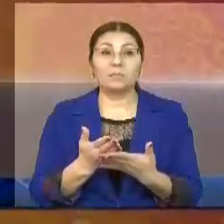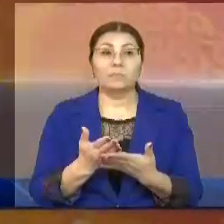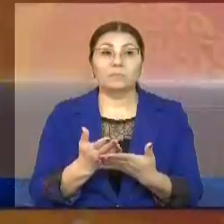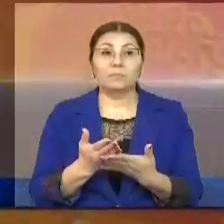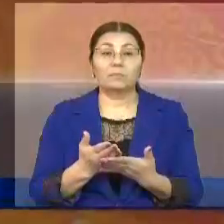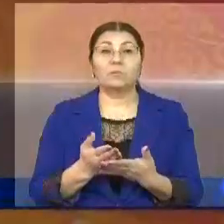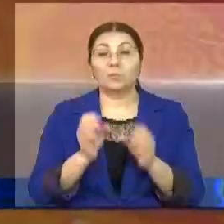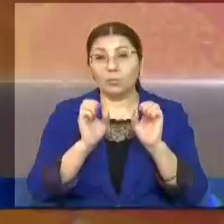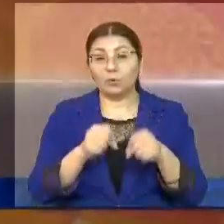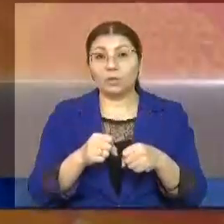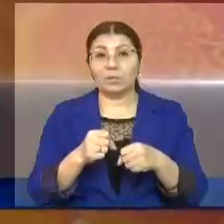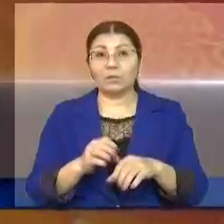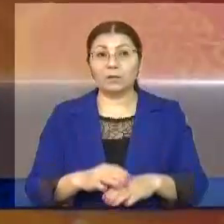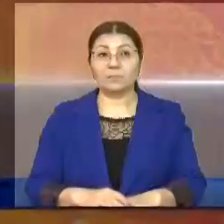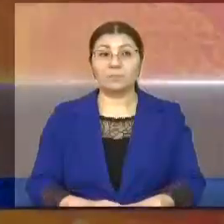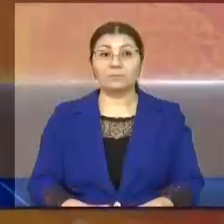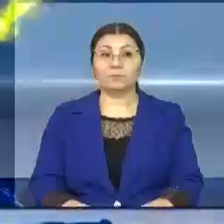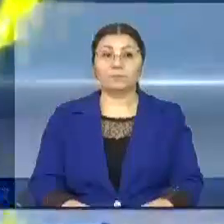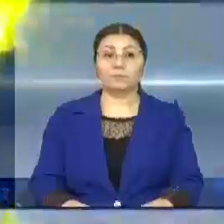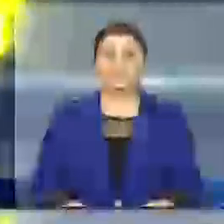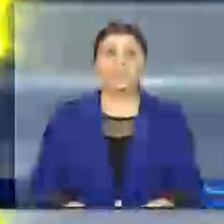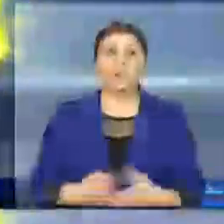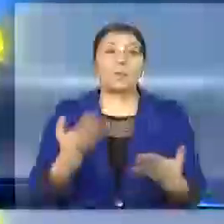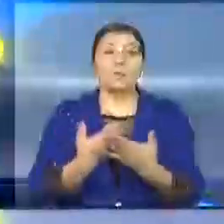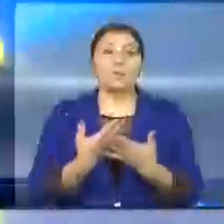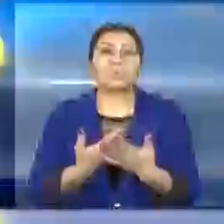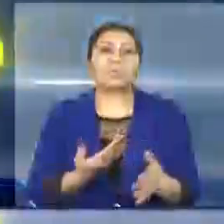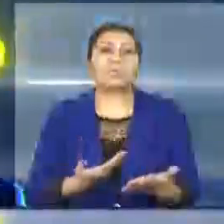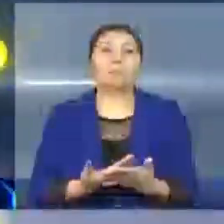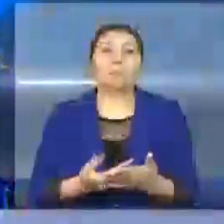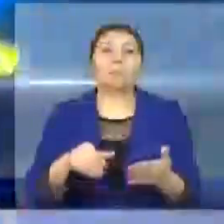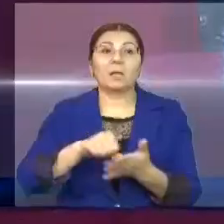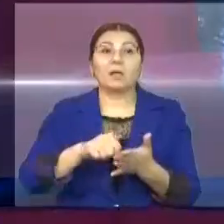ұсыныстар болса, әрине біз ұйымдастырамыз, өткіземіз. Айта өтелік шара соңында